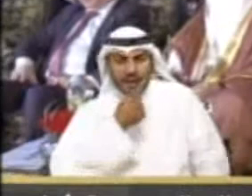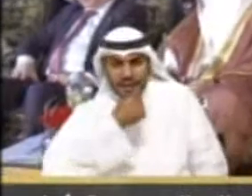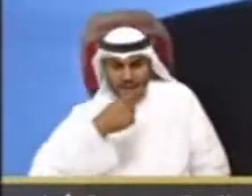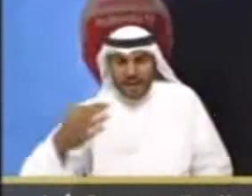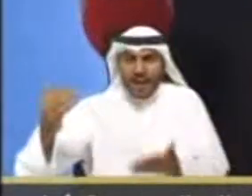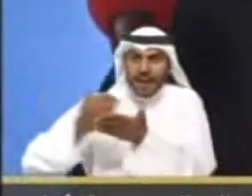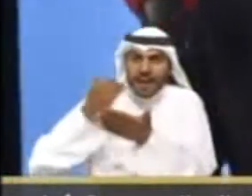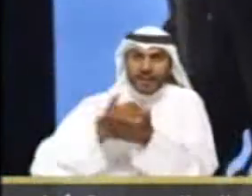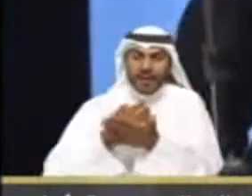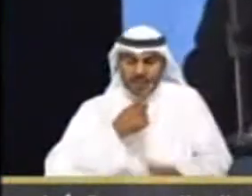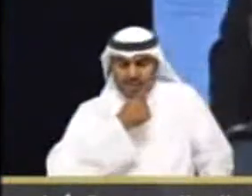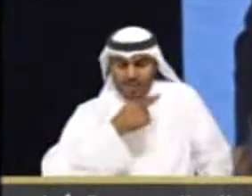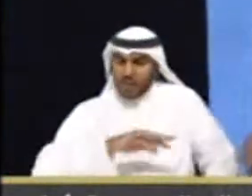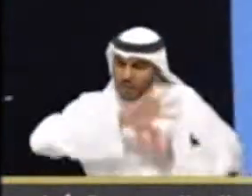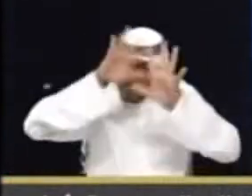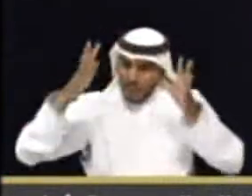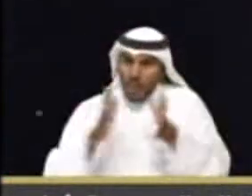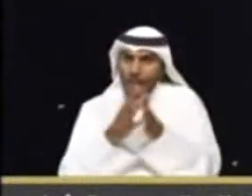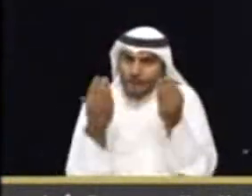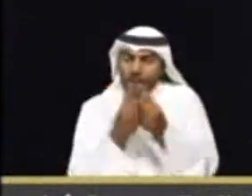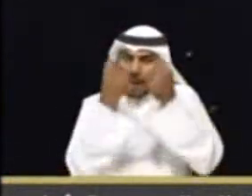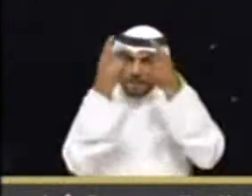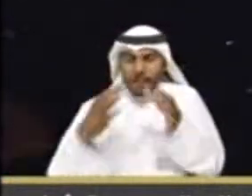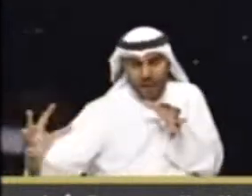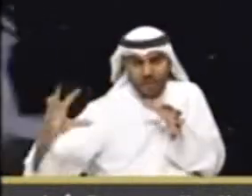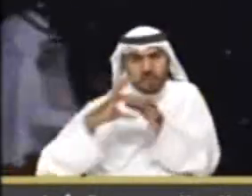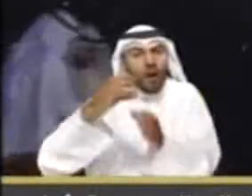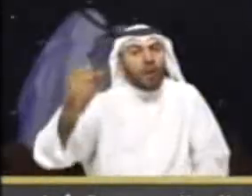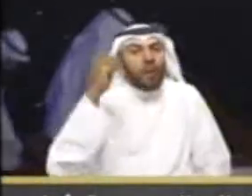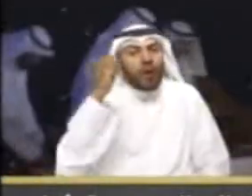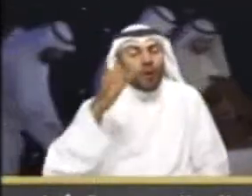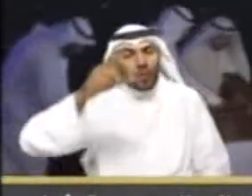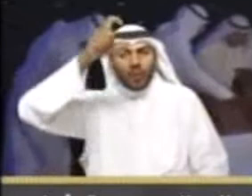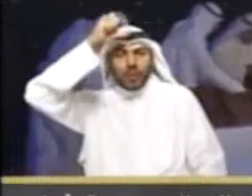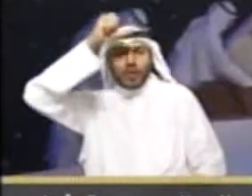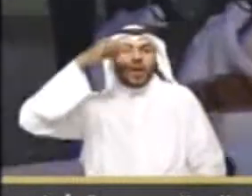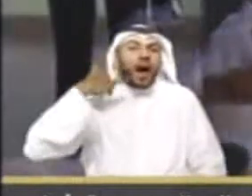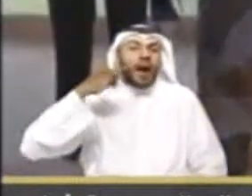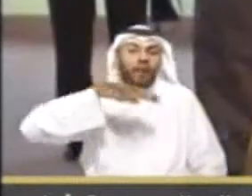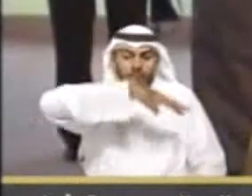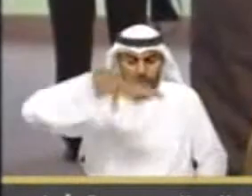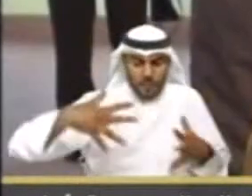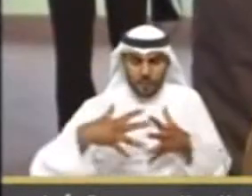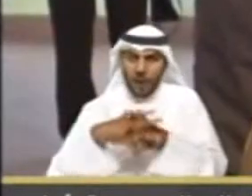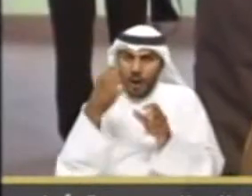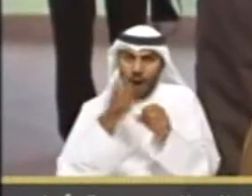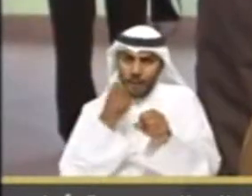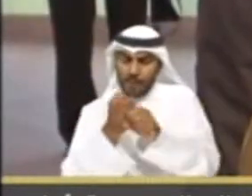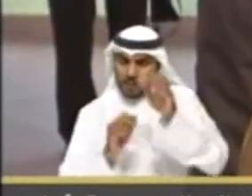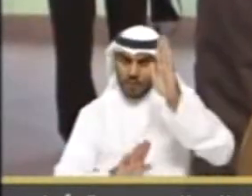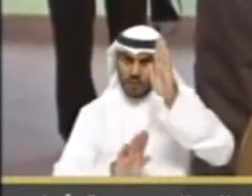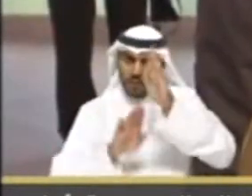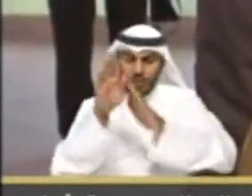المشترك الاقتصادية وتعزيز أواصر علاقات التعاون كافة بين الطرفين. ونشكر في البداية،